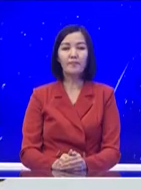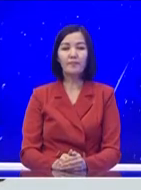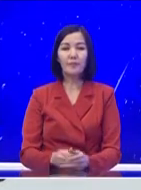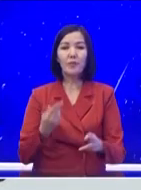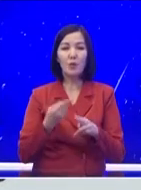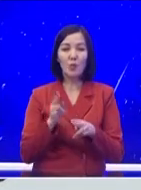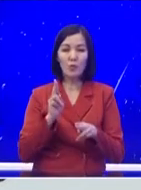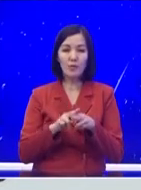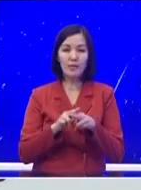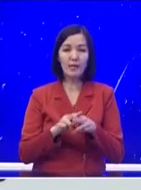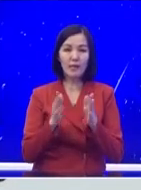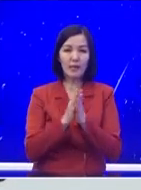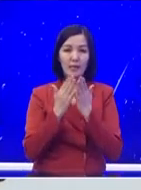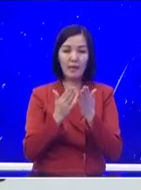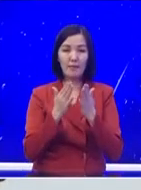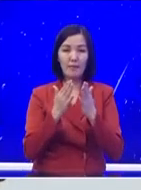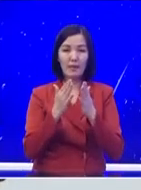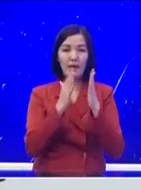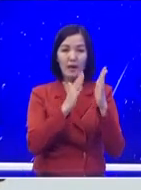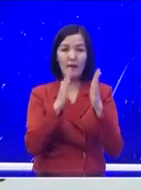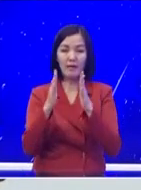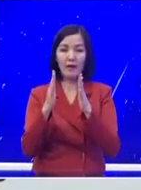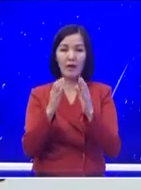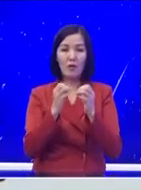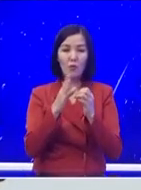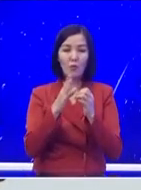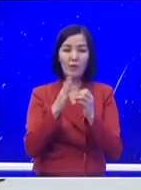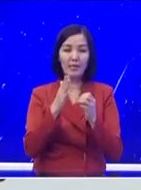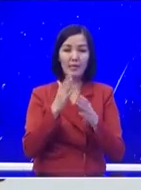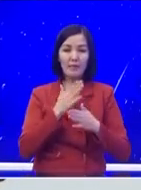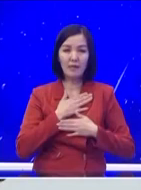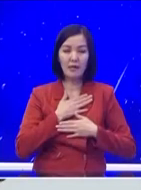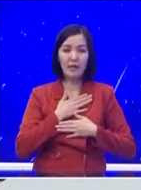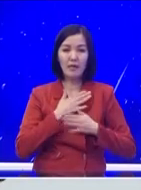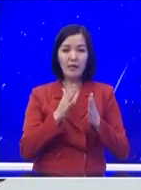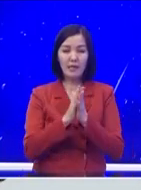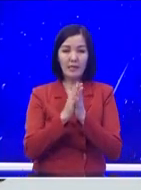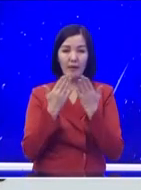Осы кітапханаға біз 15 кітаптан